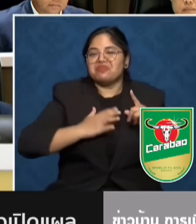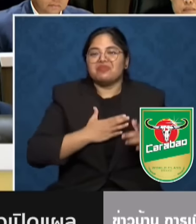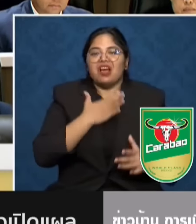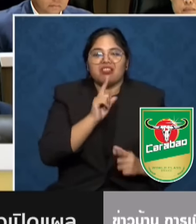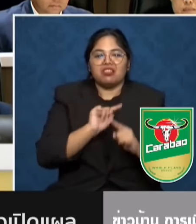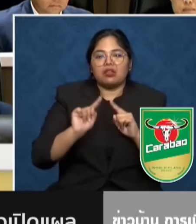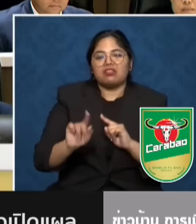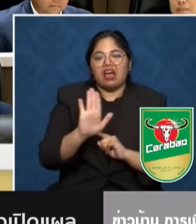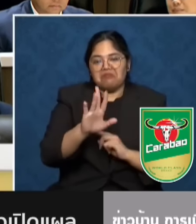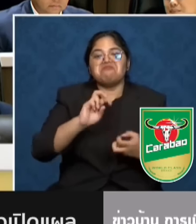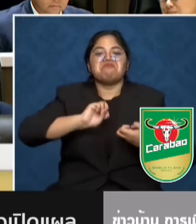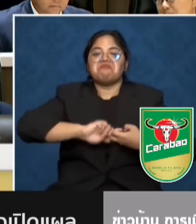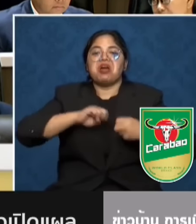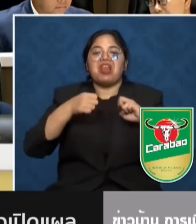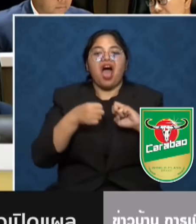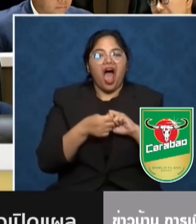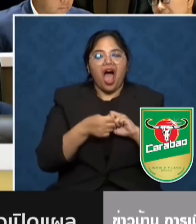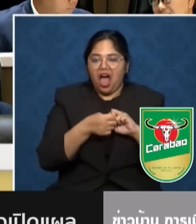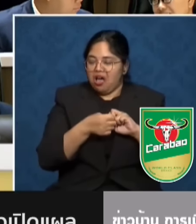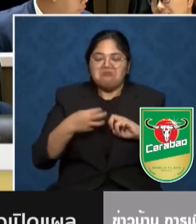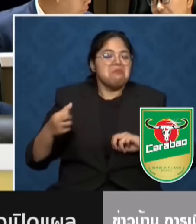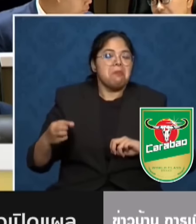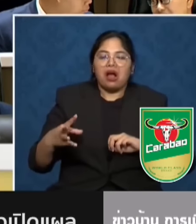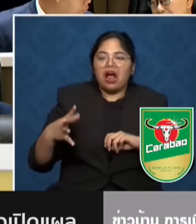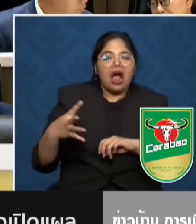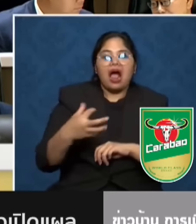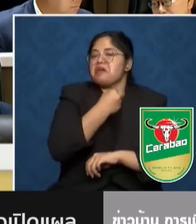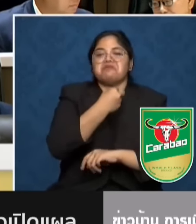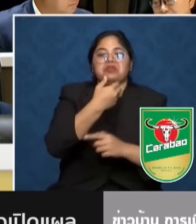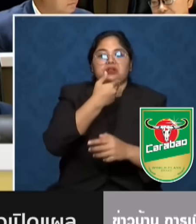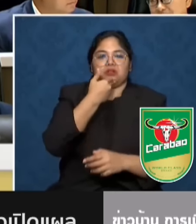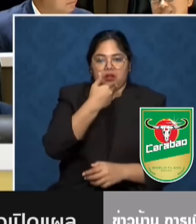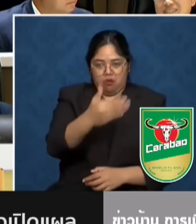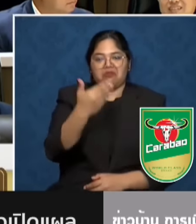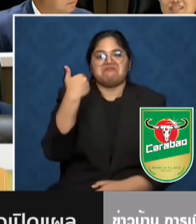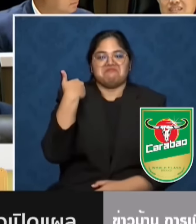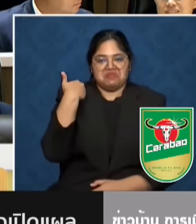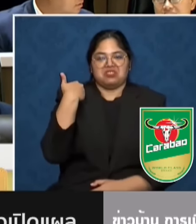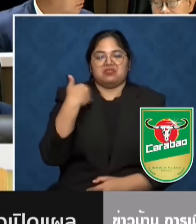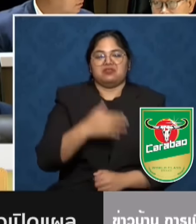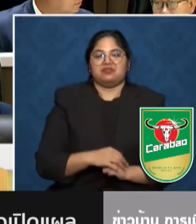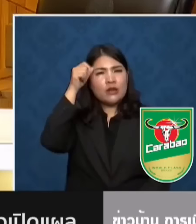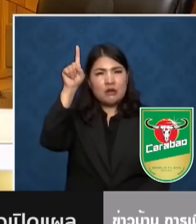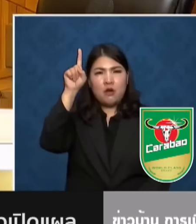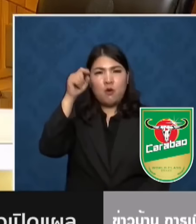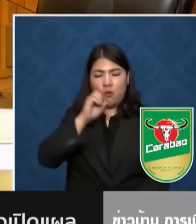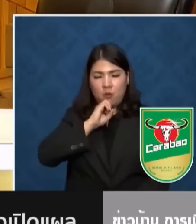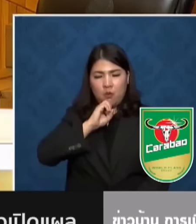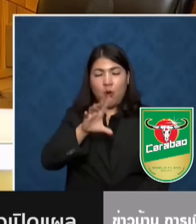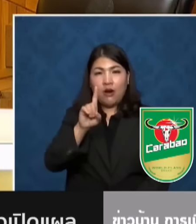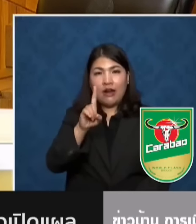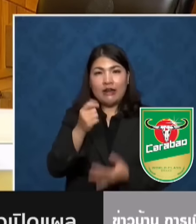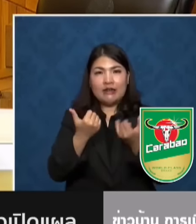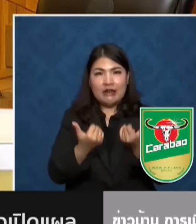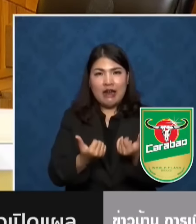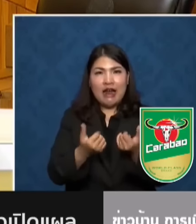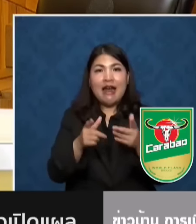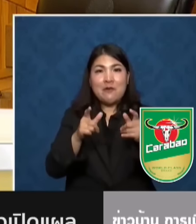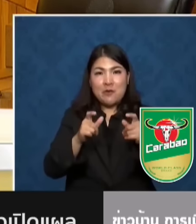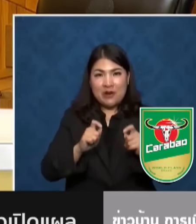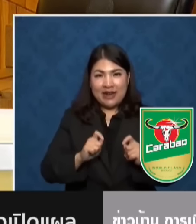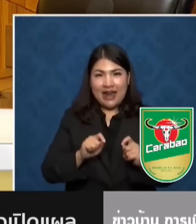ทุกขั้นตอนคุณทักษิณก็เข้าสู่กระบวนการยุติธรรมก่อนรัฐบาลเข้ามาบริหารรัฐบาลชุดที่แล้วก็อนุญาตให้คุณทักษิณเองนี่แหละ